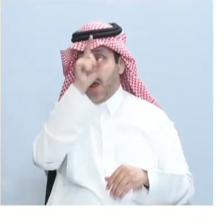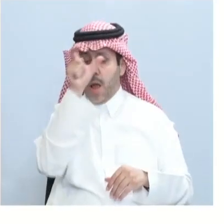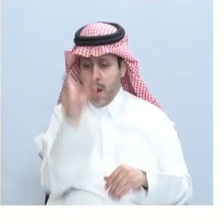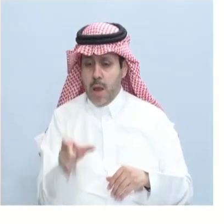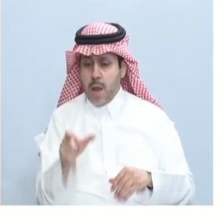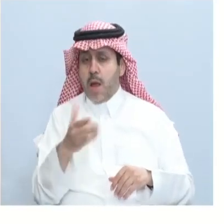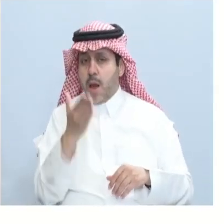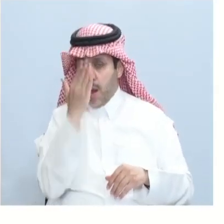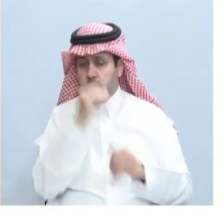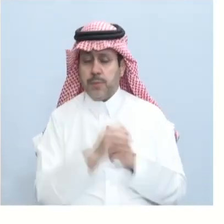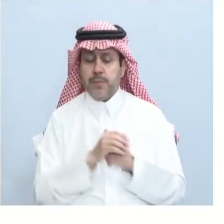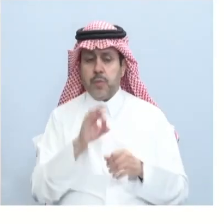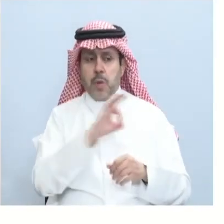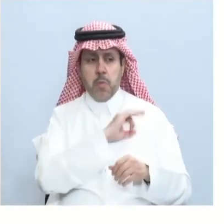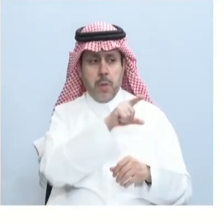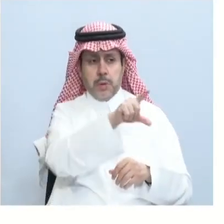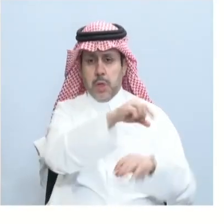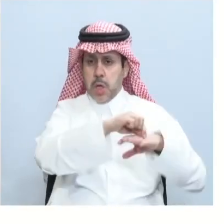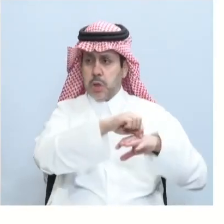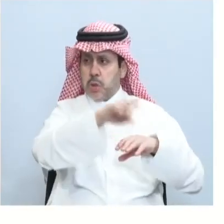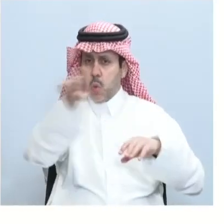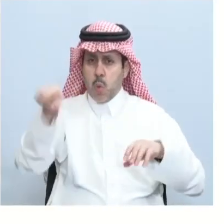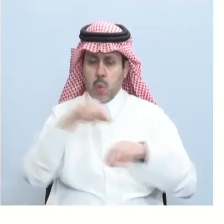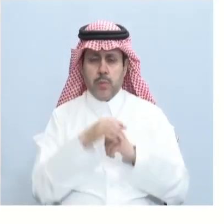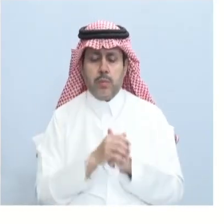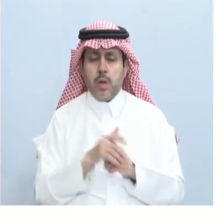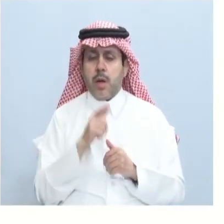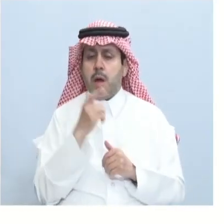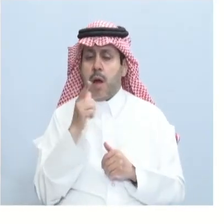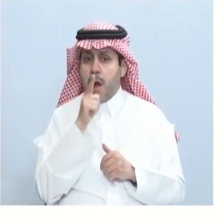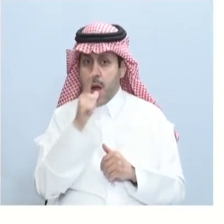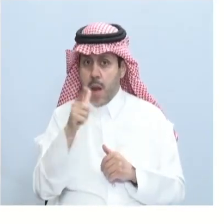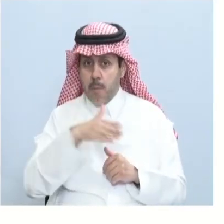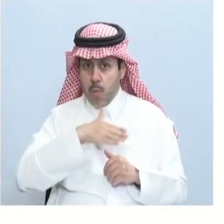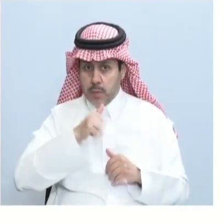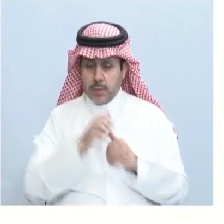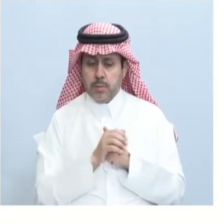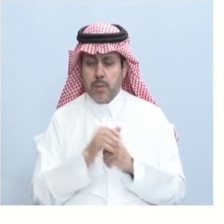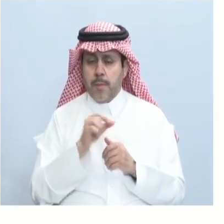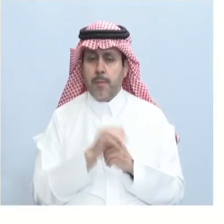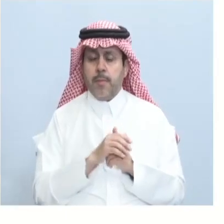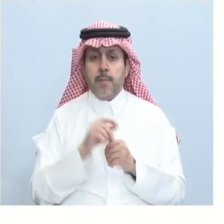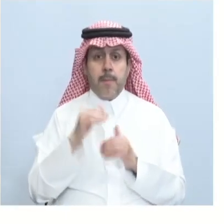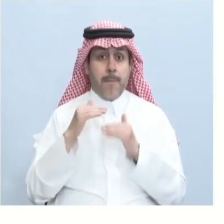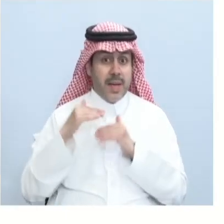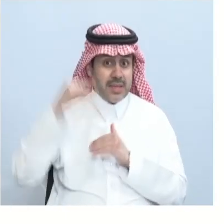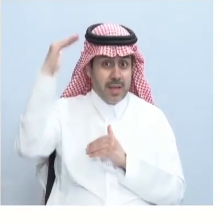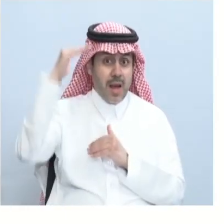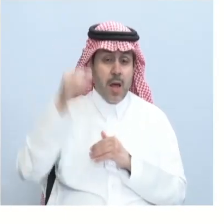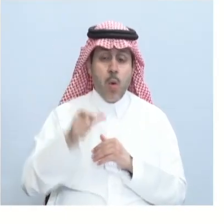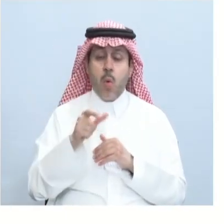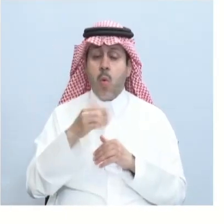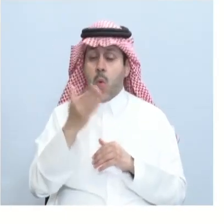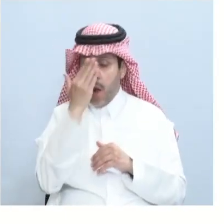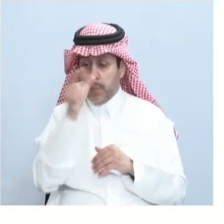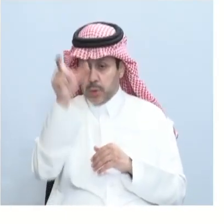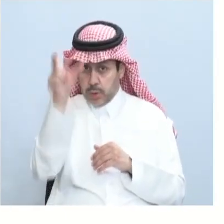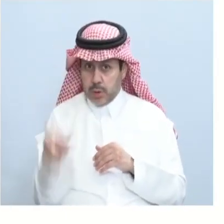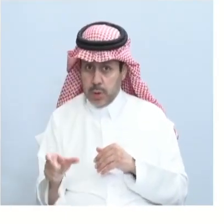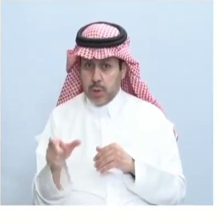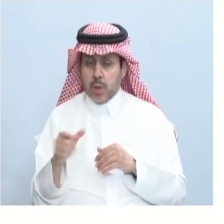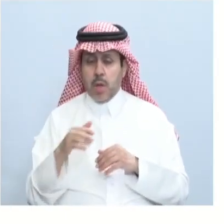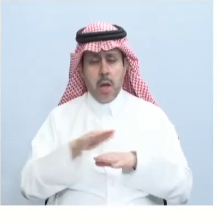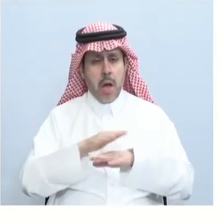ومحبه الناس له قال النبي صلى الله عليه وسلم ما زاد الله عبدا بعفو الا عزه